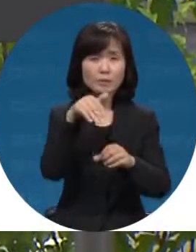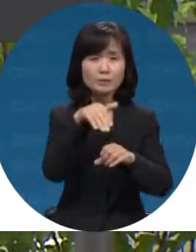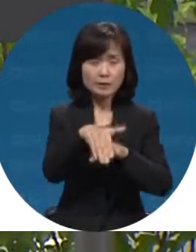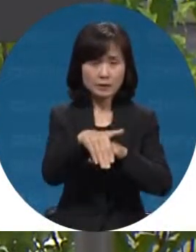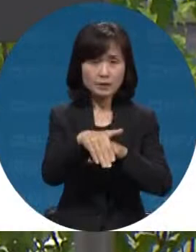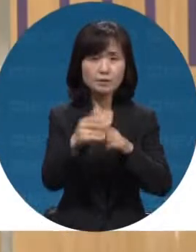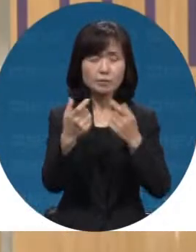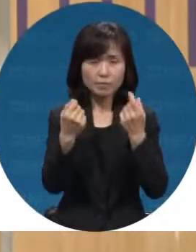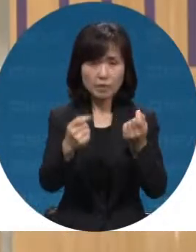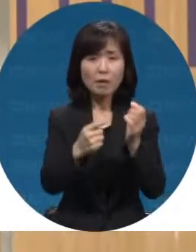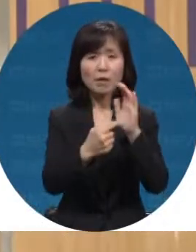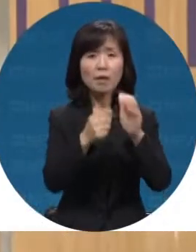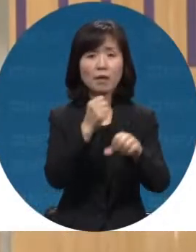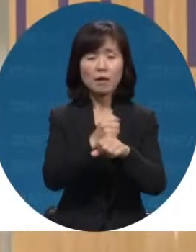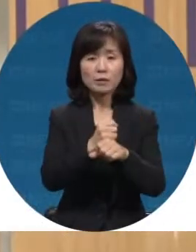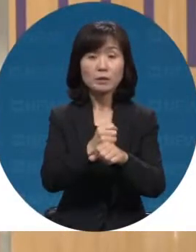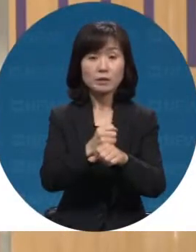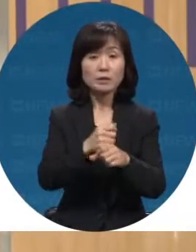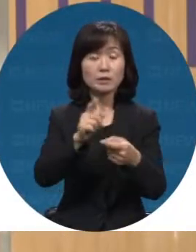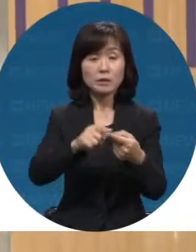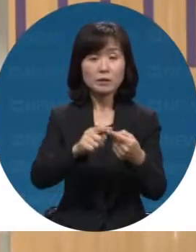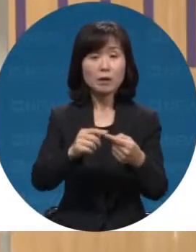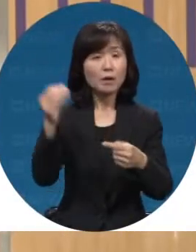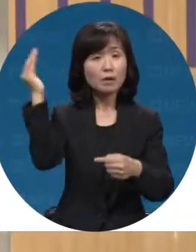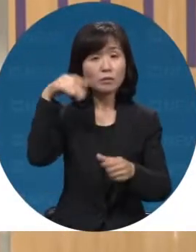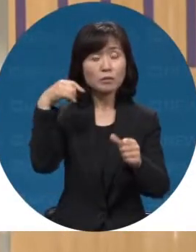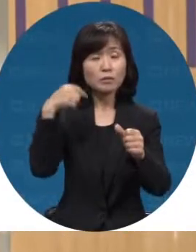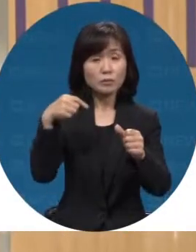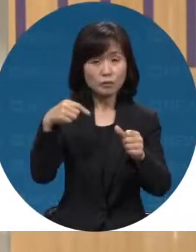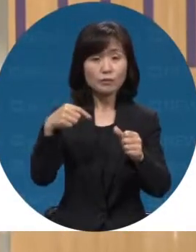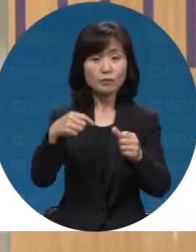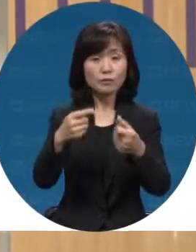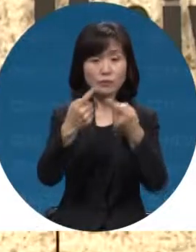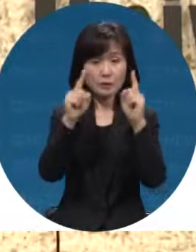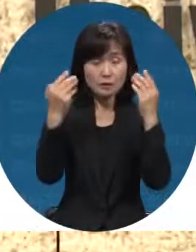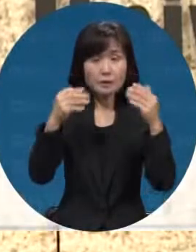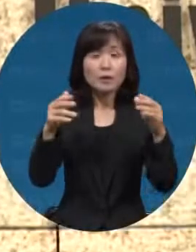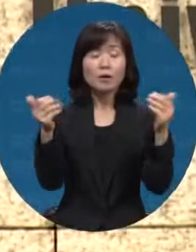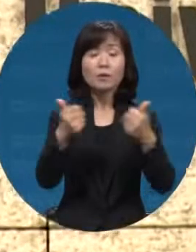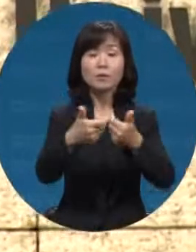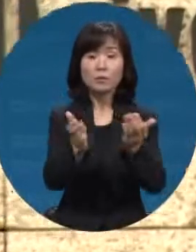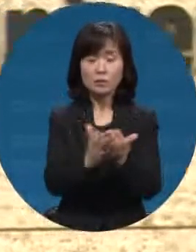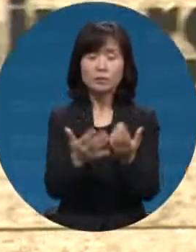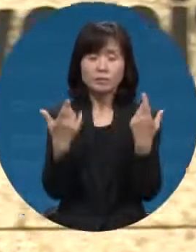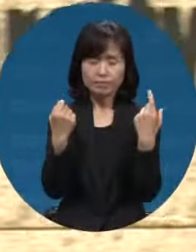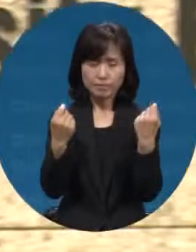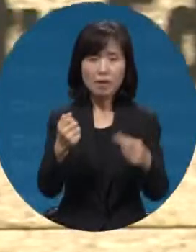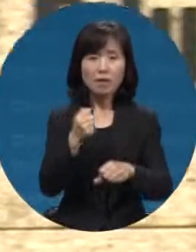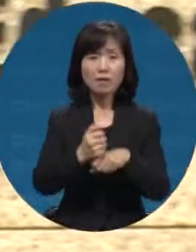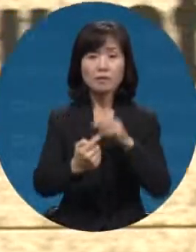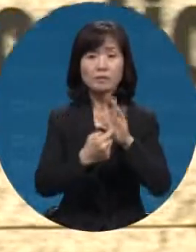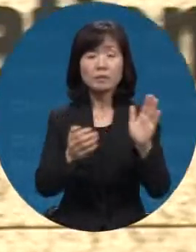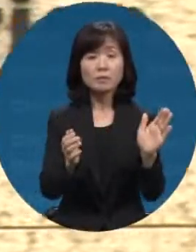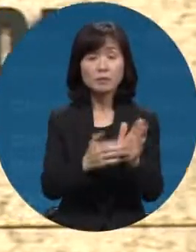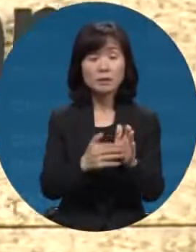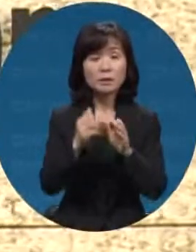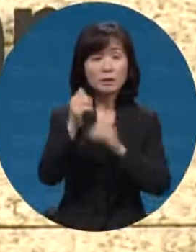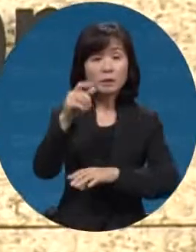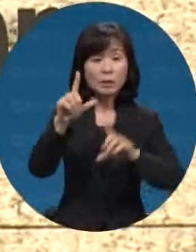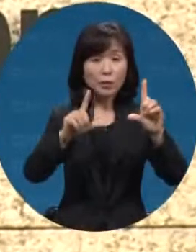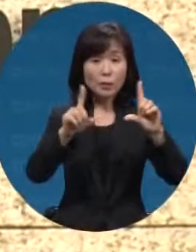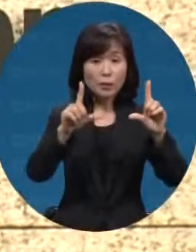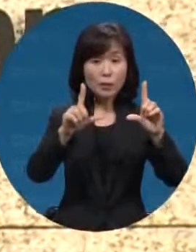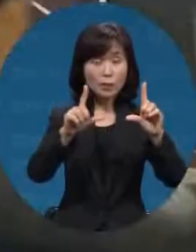한국대학교육협의회 도 일관성을 유지하겠다 고 밝혔습니다 큰 틀에서 변화는 없지만 바뀌는 것도